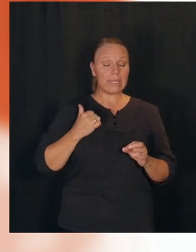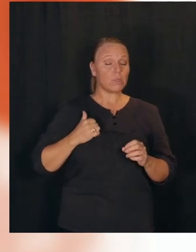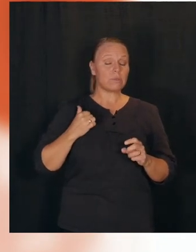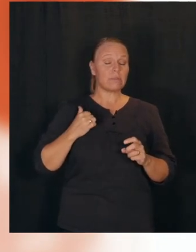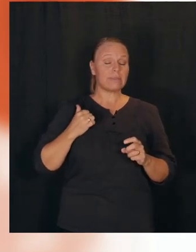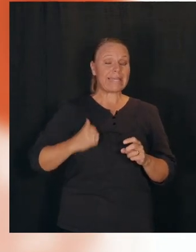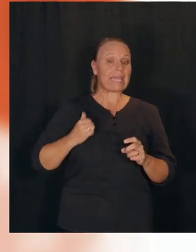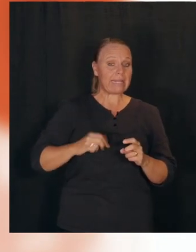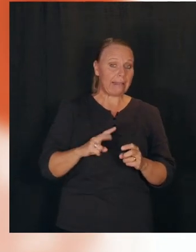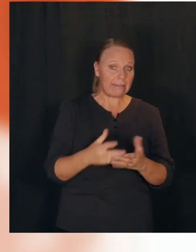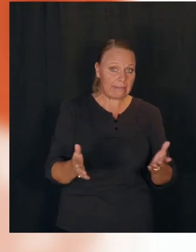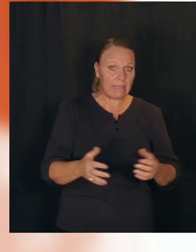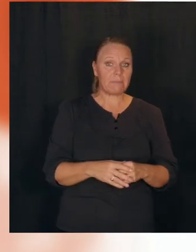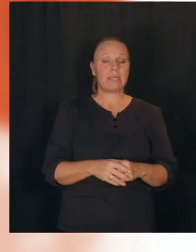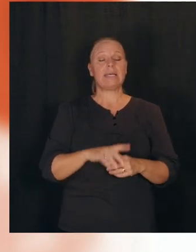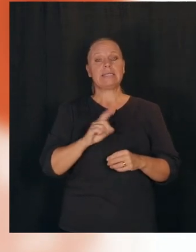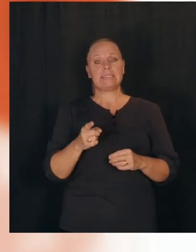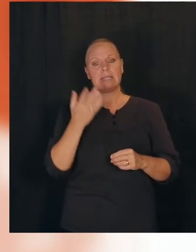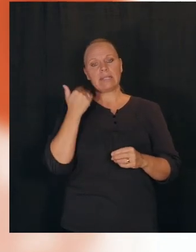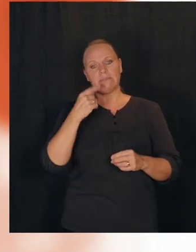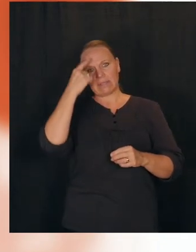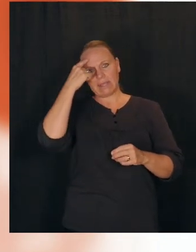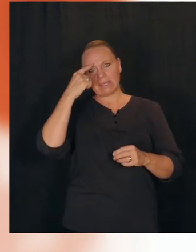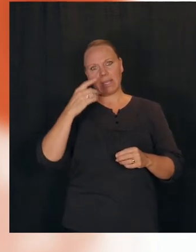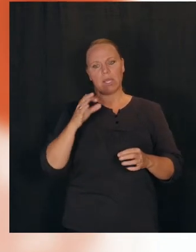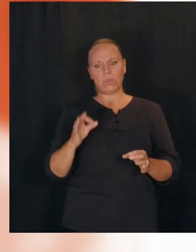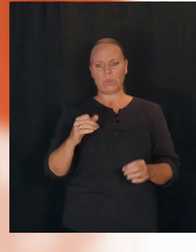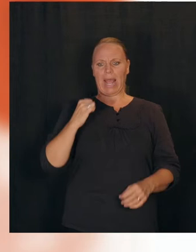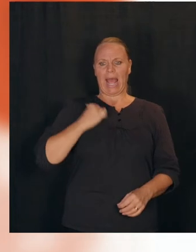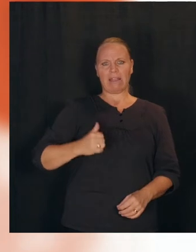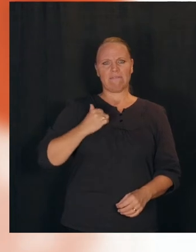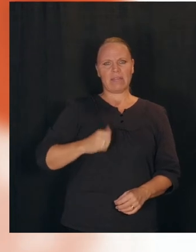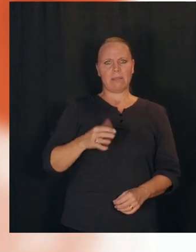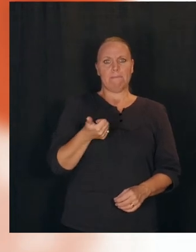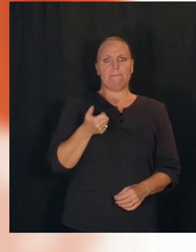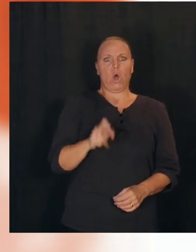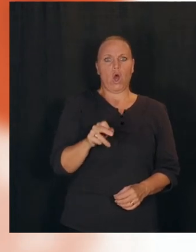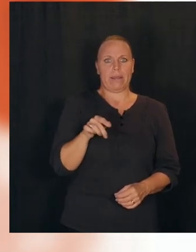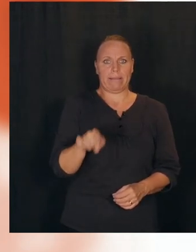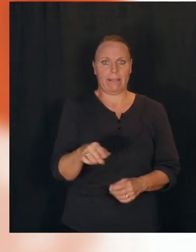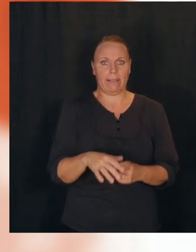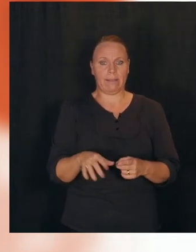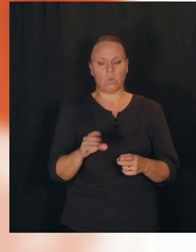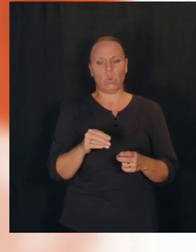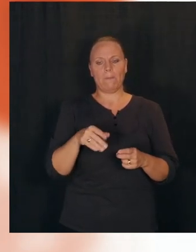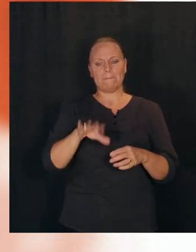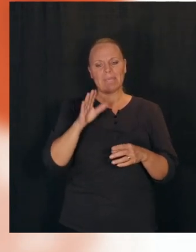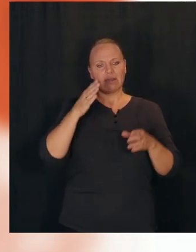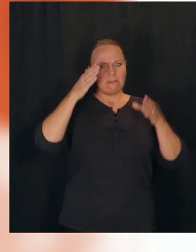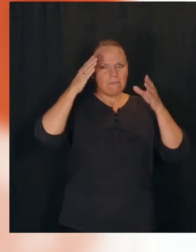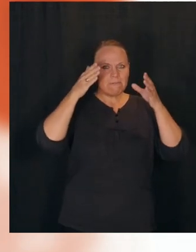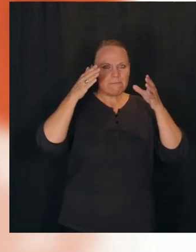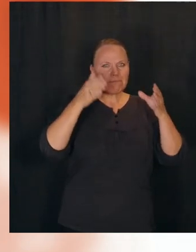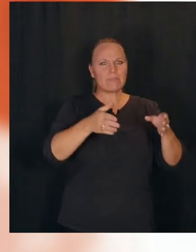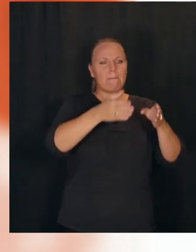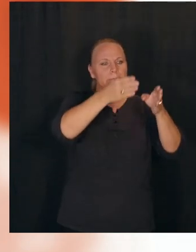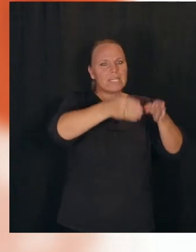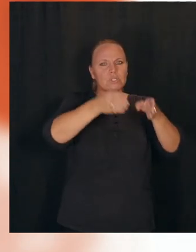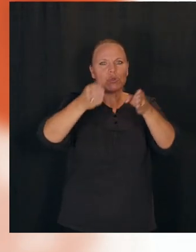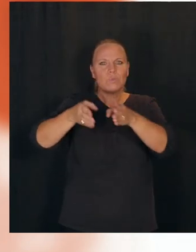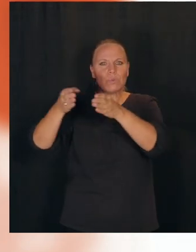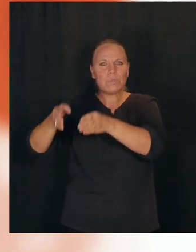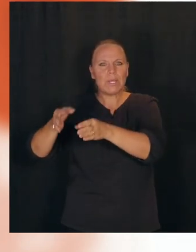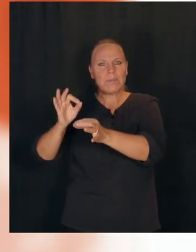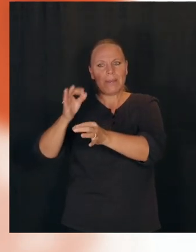Utanpå det kan vi lägga en bubbla av användbarhet. Som då mer tar personens perspektiv och som traditionellt